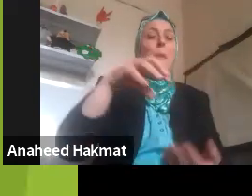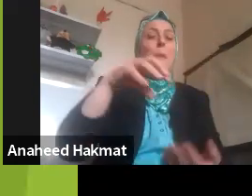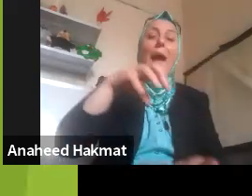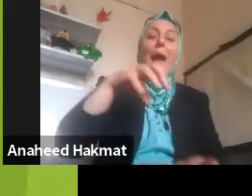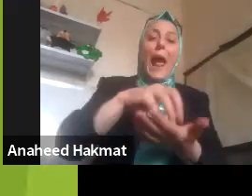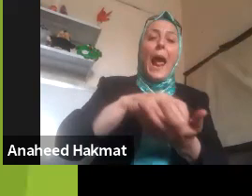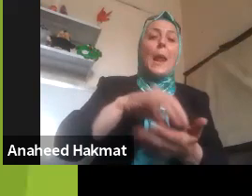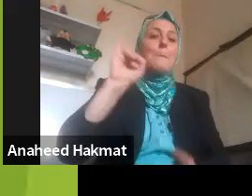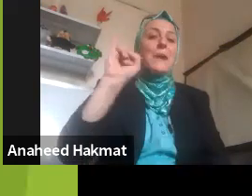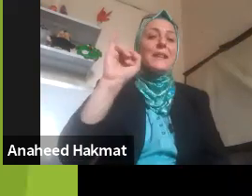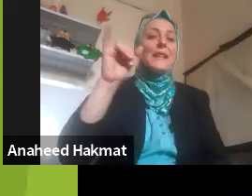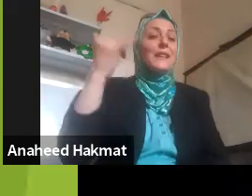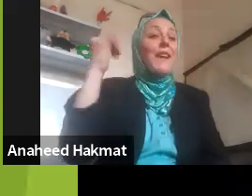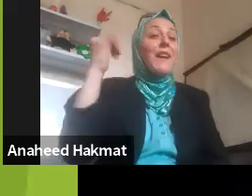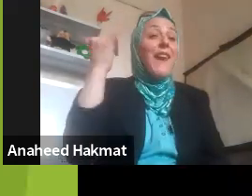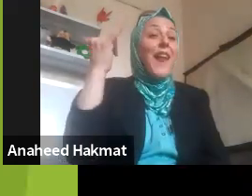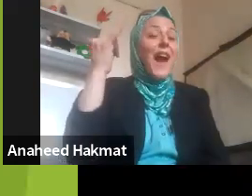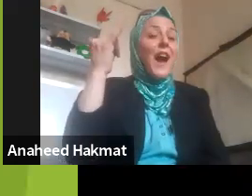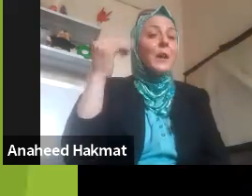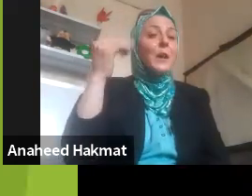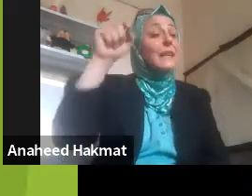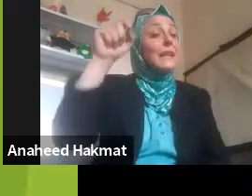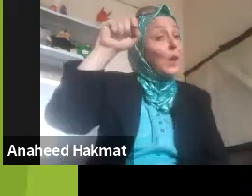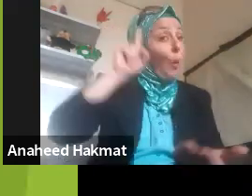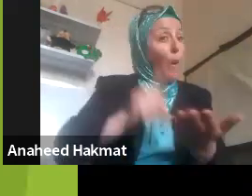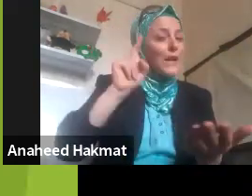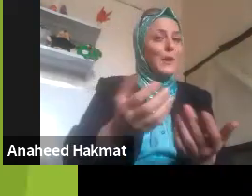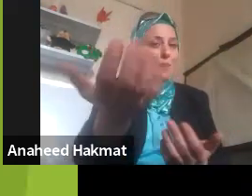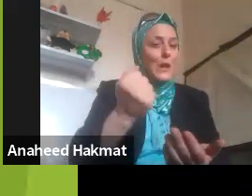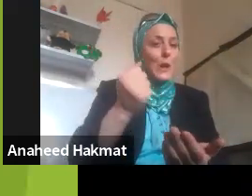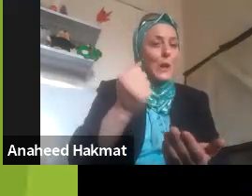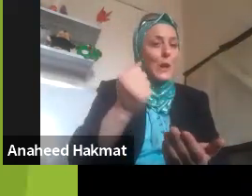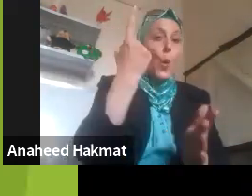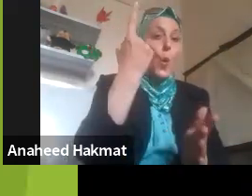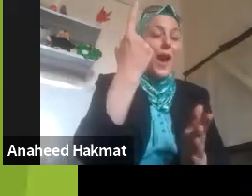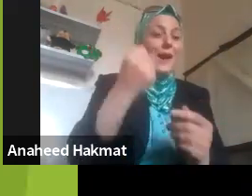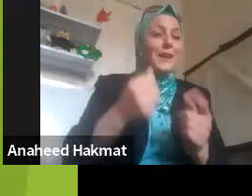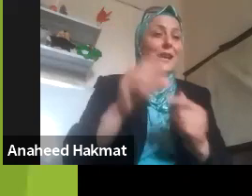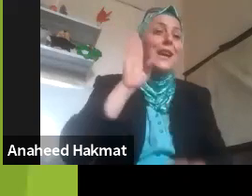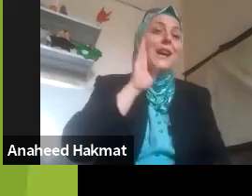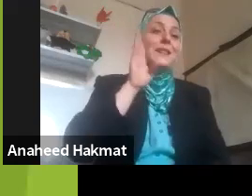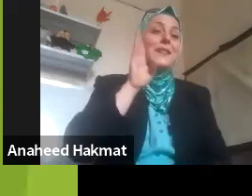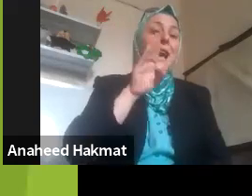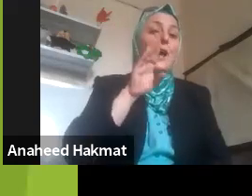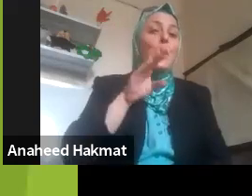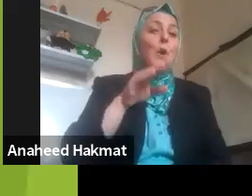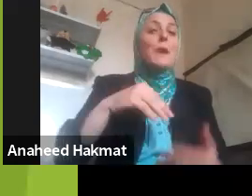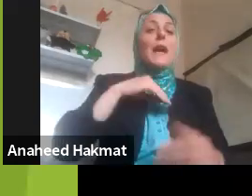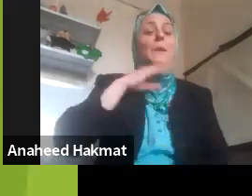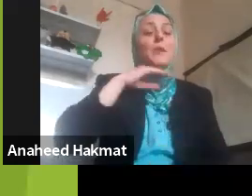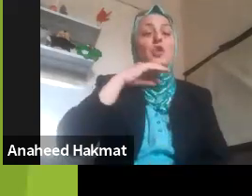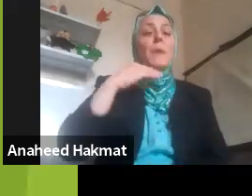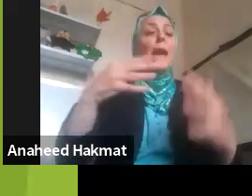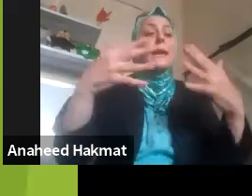يستعيد قضيته الأولى، وهي التعلم المجتمعي. هذا بيعطيه قضية